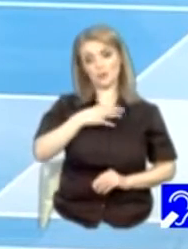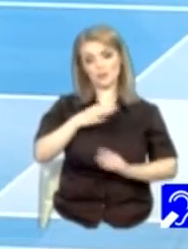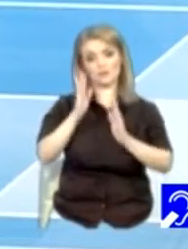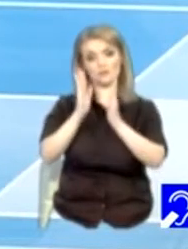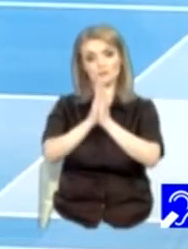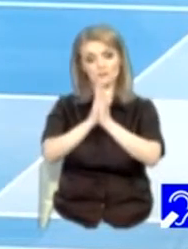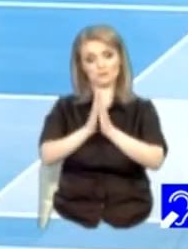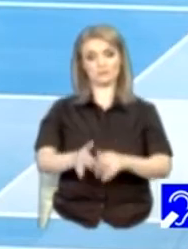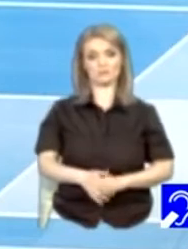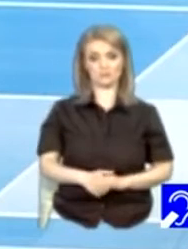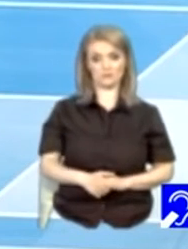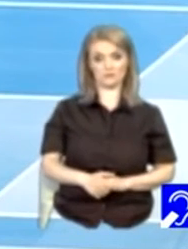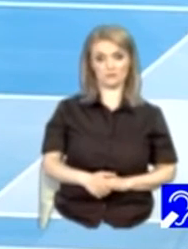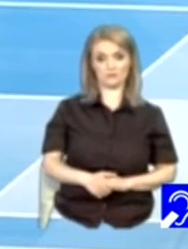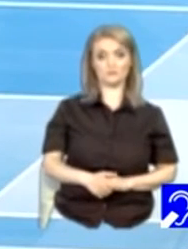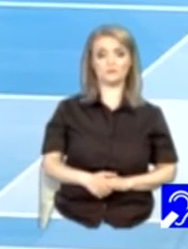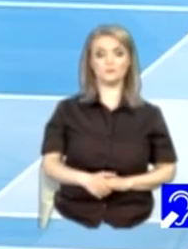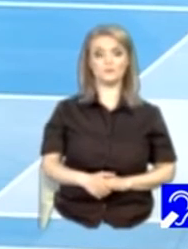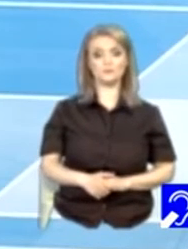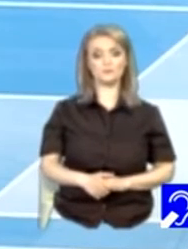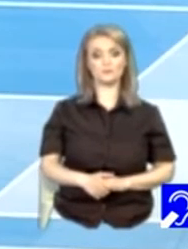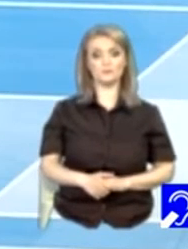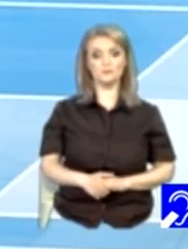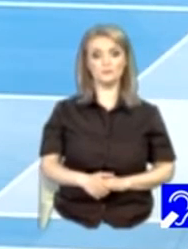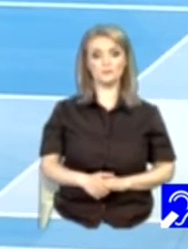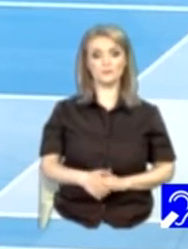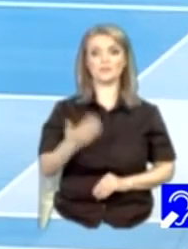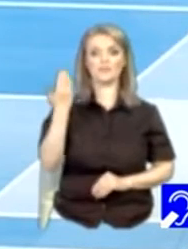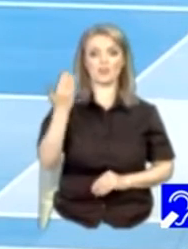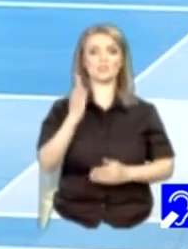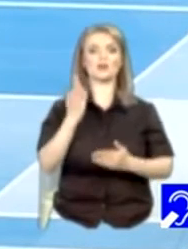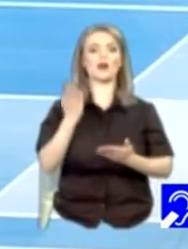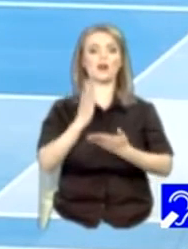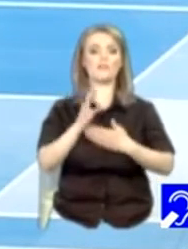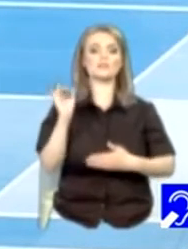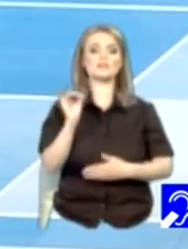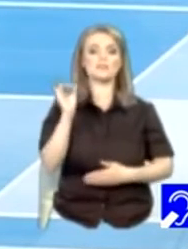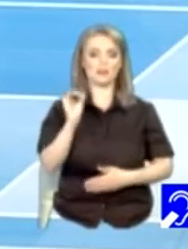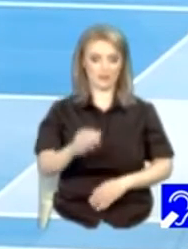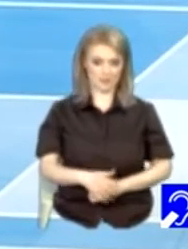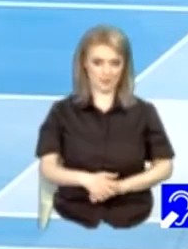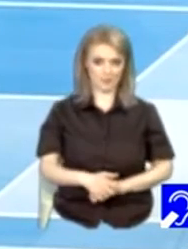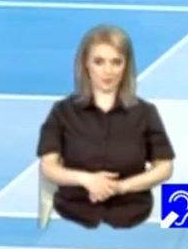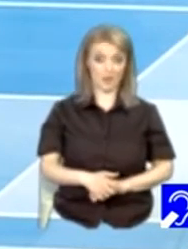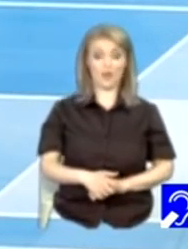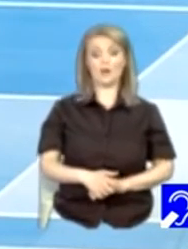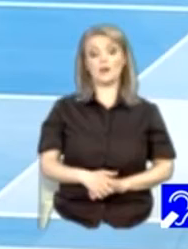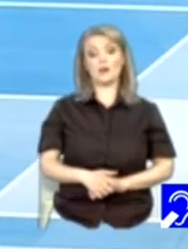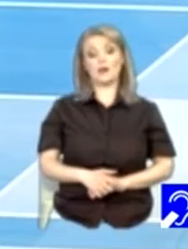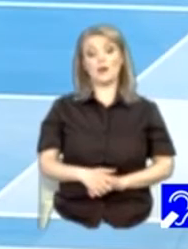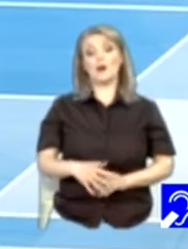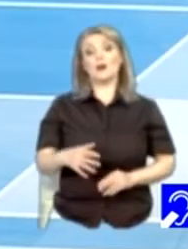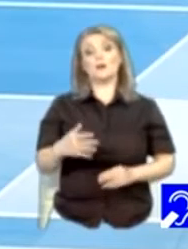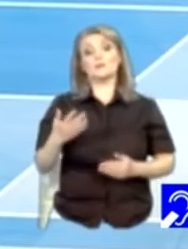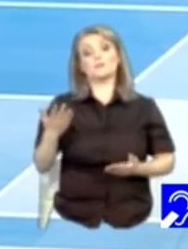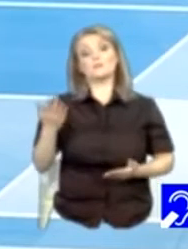dumneavoastră, în zona de interes a partidului dumneavoastră, care considerați că este în acest moment